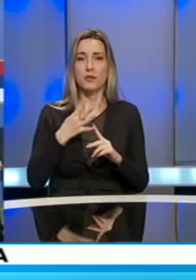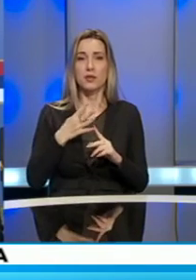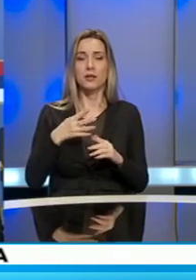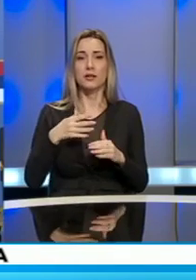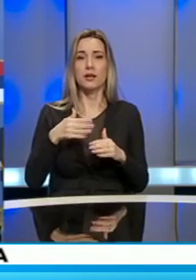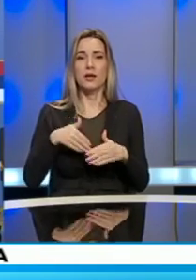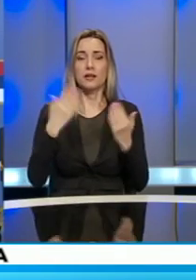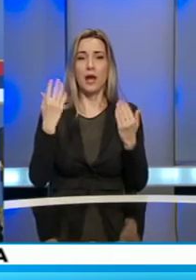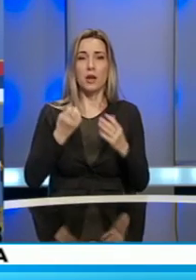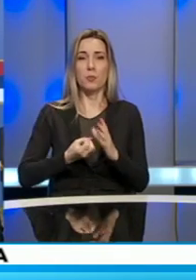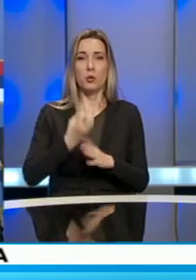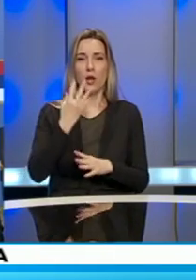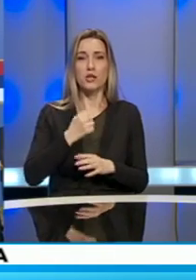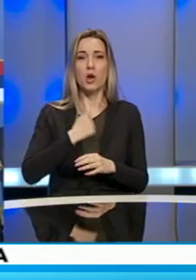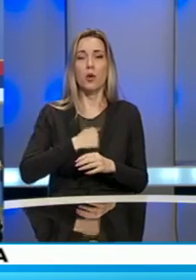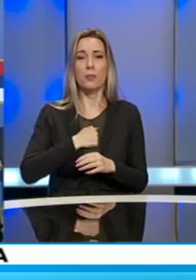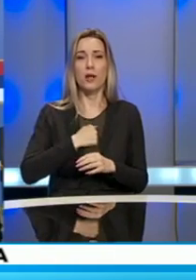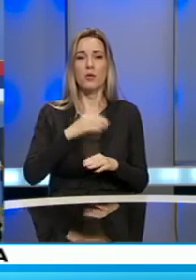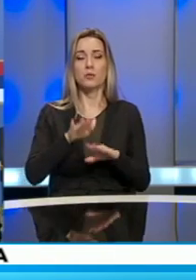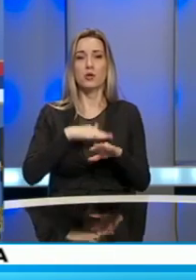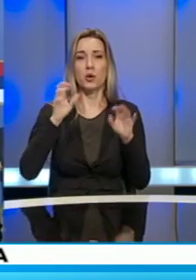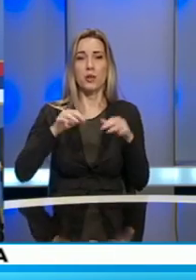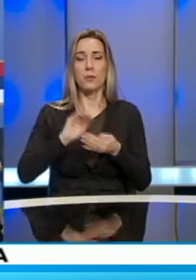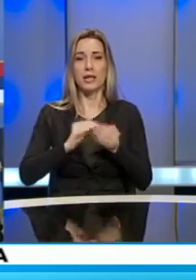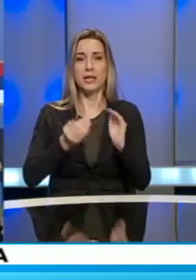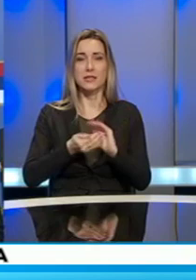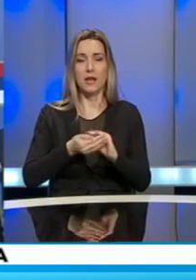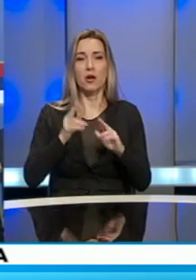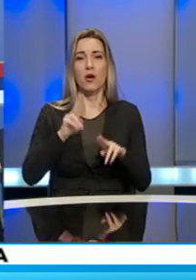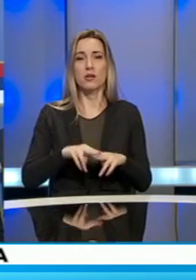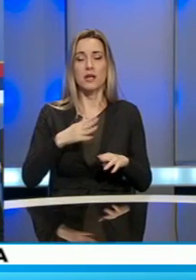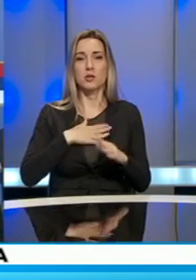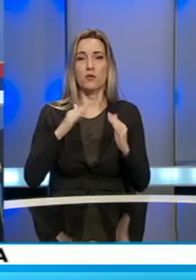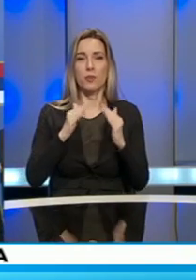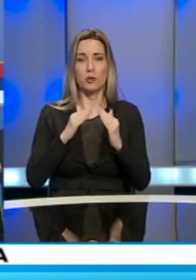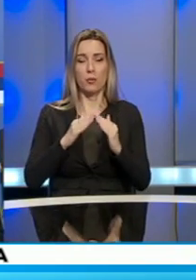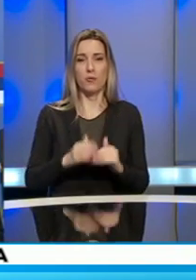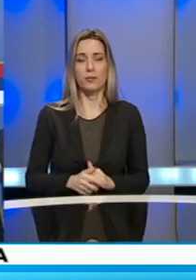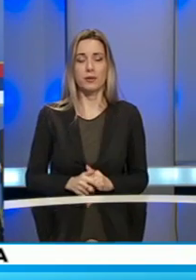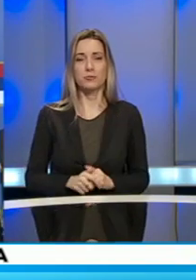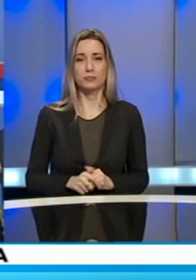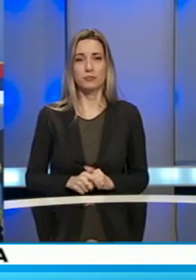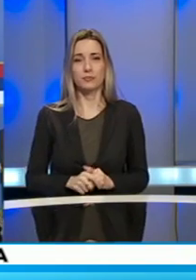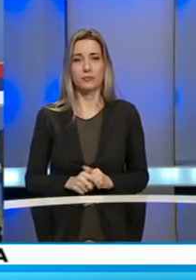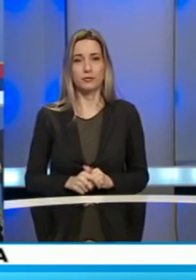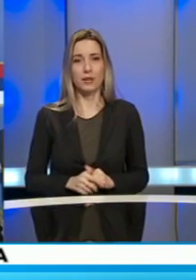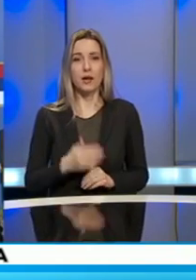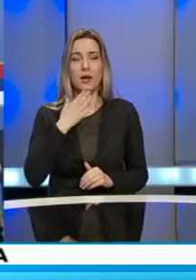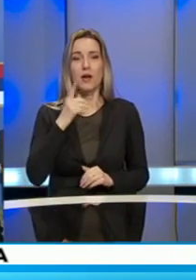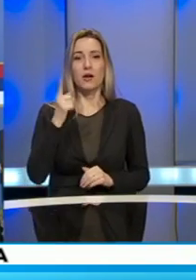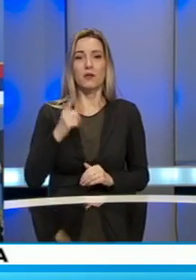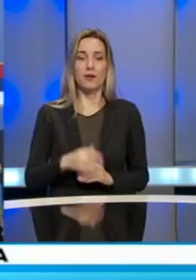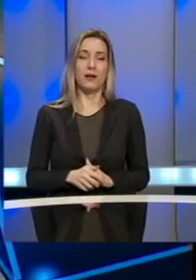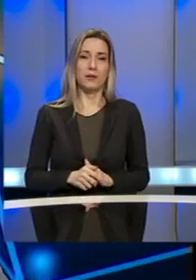dan proljeća i da je u Banja Luci počeo da pada snijeg, dakle, ostanite u svojim domovima. Studio. Daniel, hvala tebi i tvom